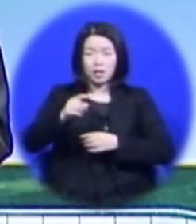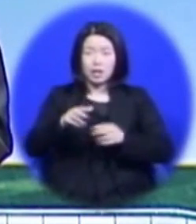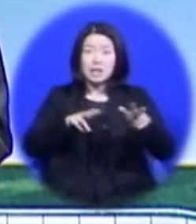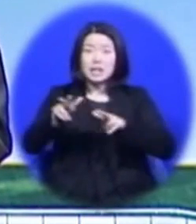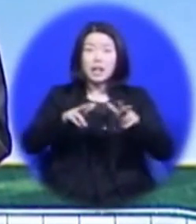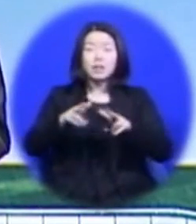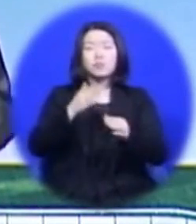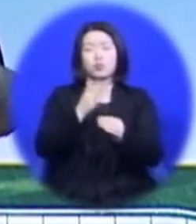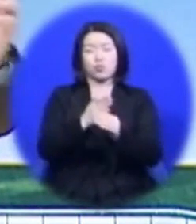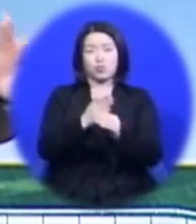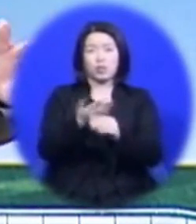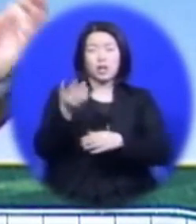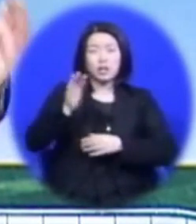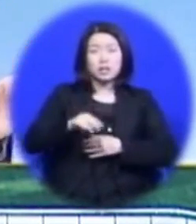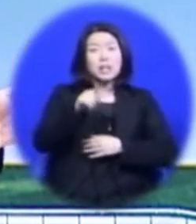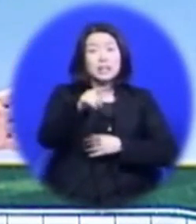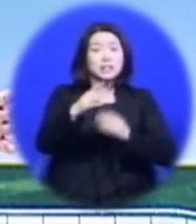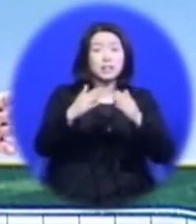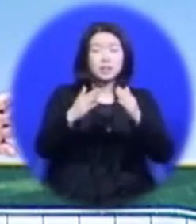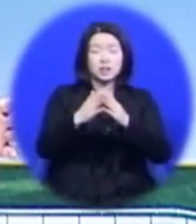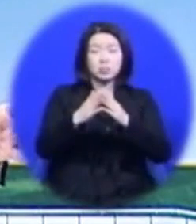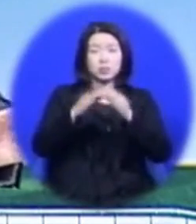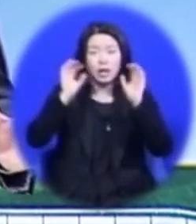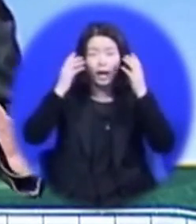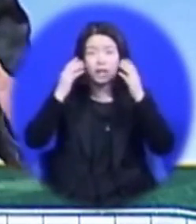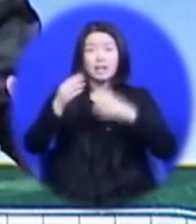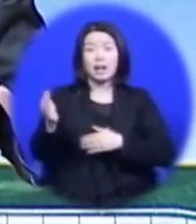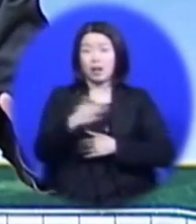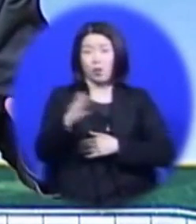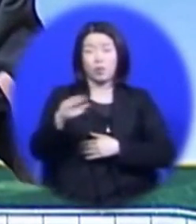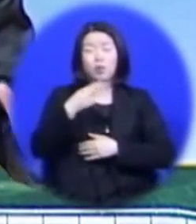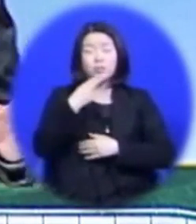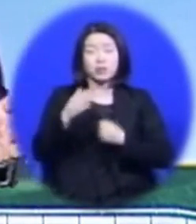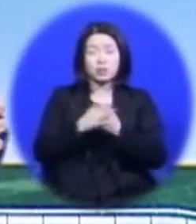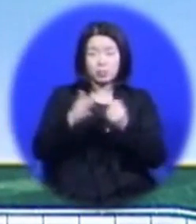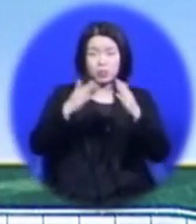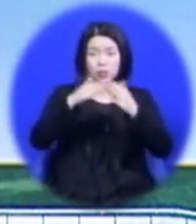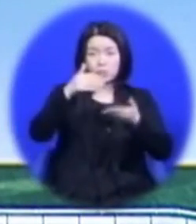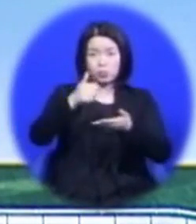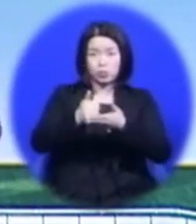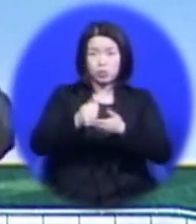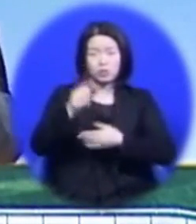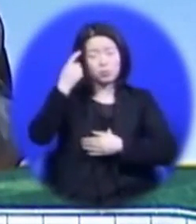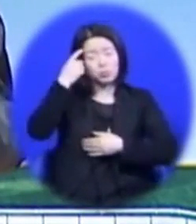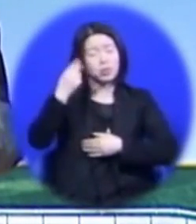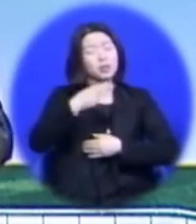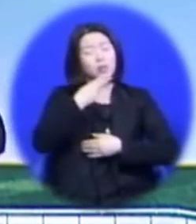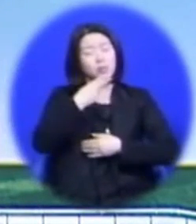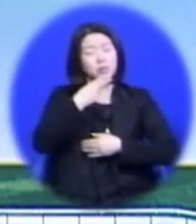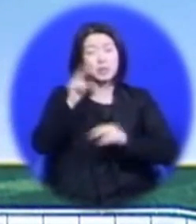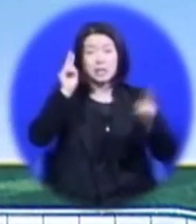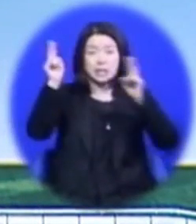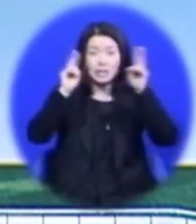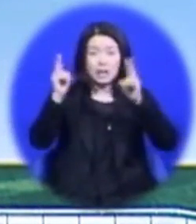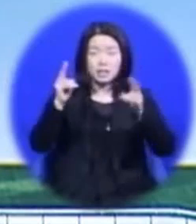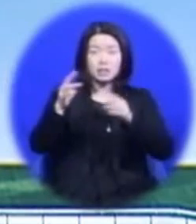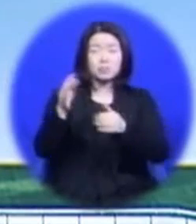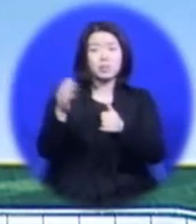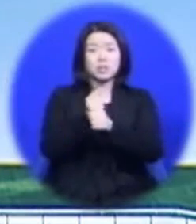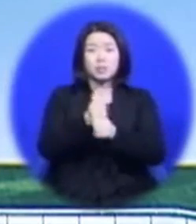있었답니다. 그런데 그 집에는 아이들이 없었기 때문에 집 주인이 아무 생각 없이 사슴을 잡는 진짜